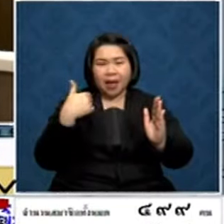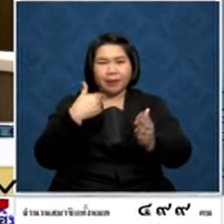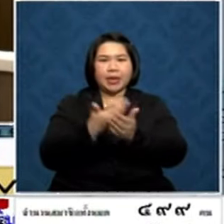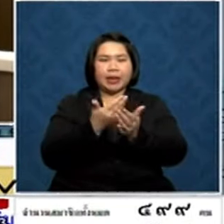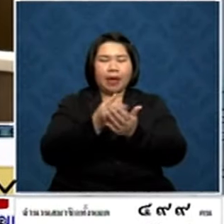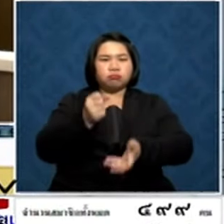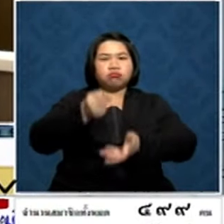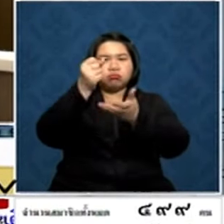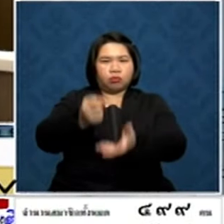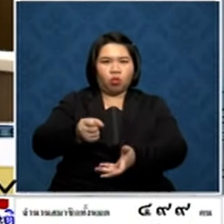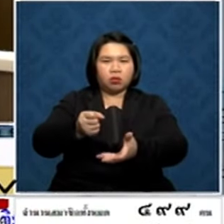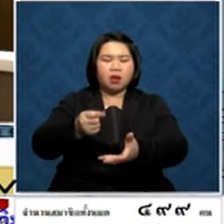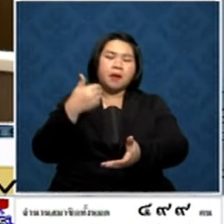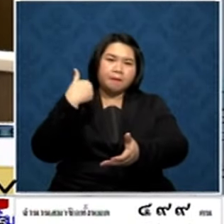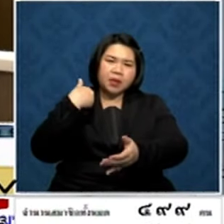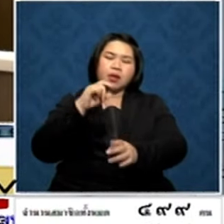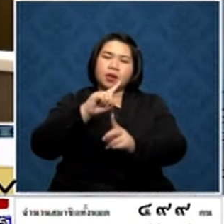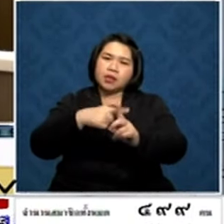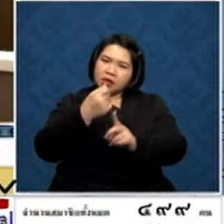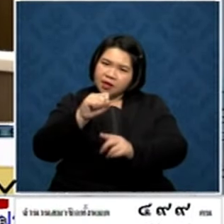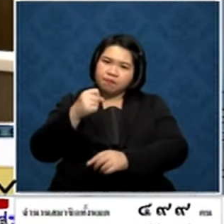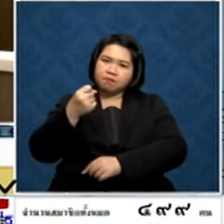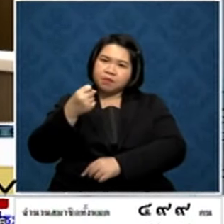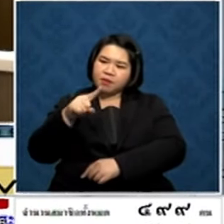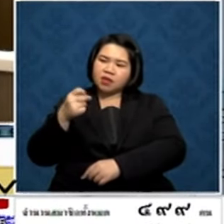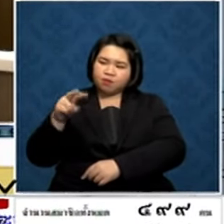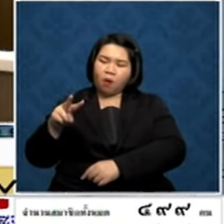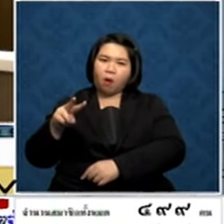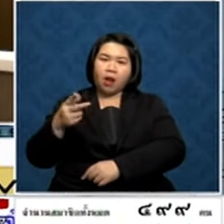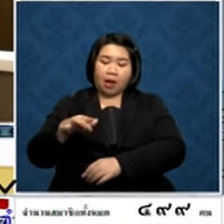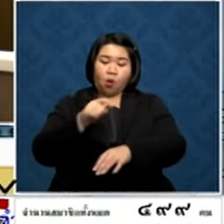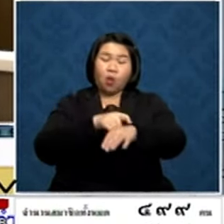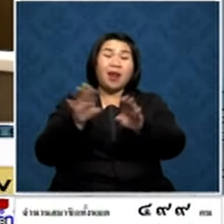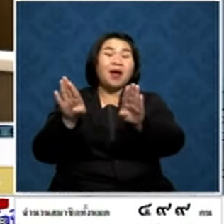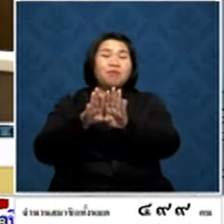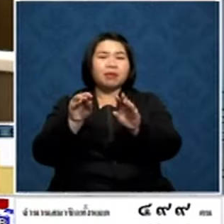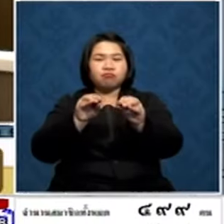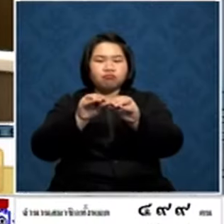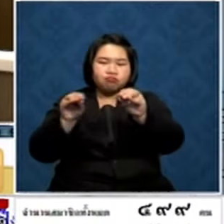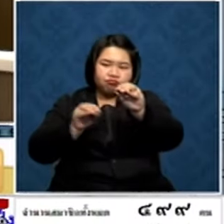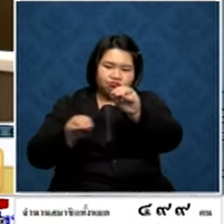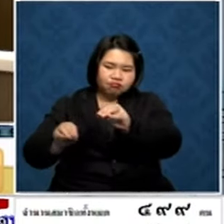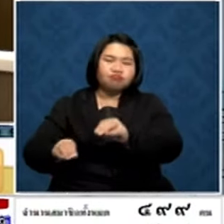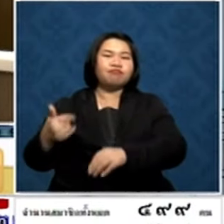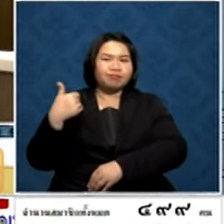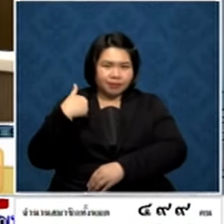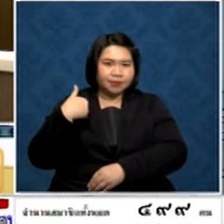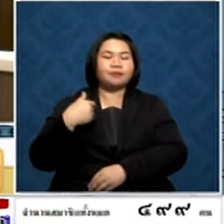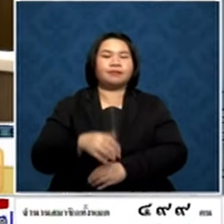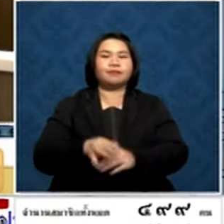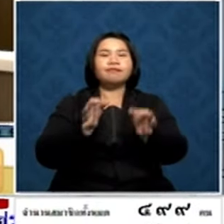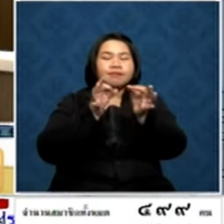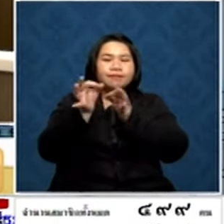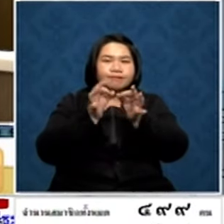เนี่ยในไตรมาส 4นะครับเพราะฉะนั้นการปิดลงทะเบียนก็อาจจะมีการเหลื่อมเวลากันในแต่ละกลุ่มนะครับเพราะฉะนั้นอันนี้เรียนเรียนด้วยความ